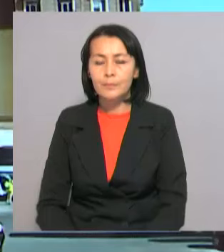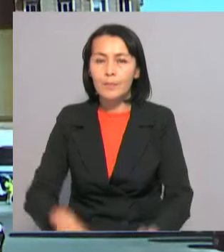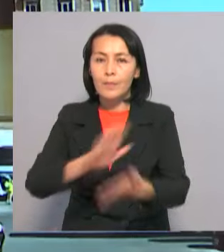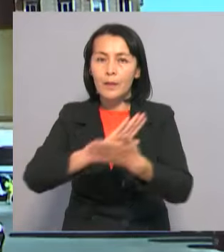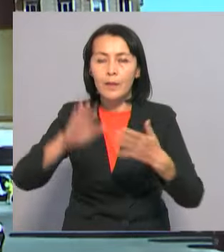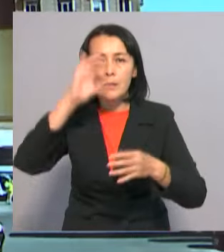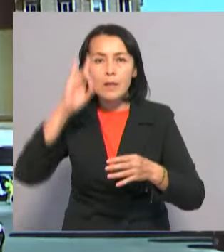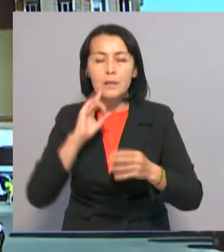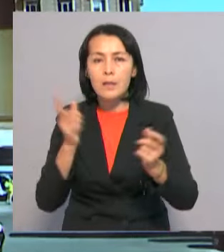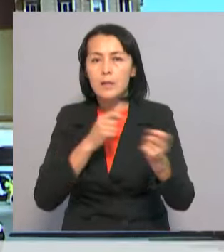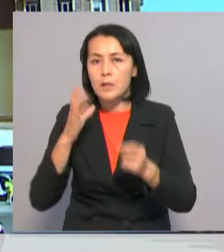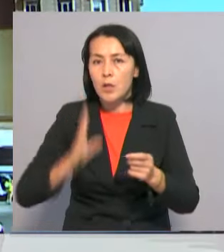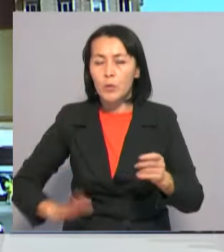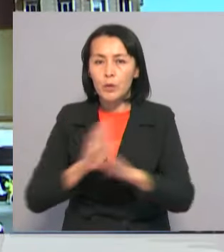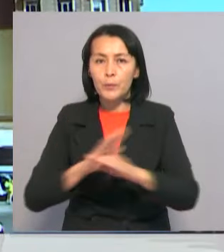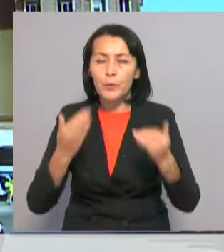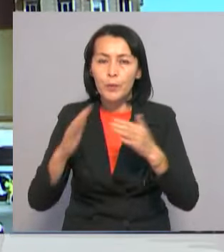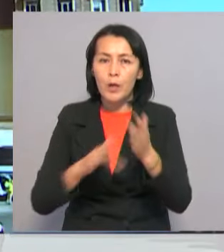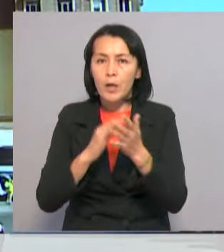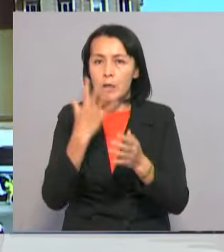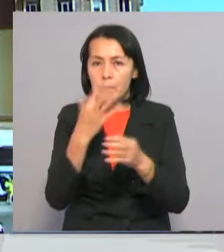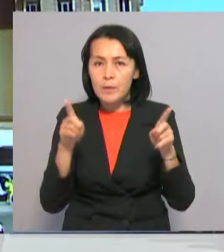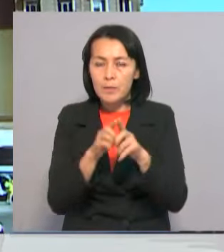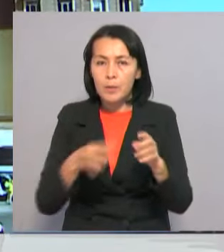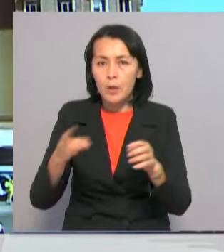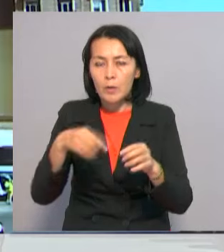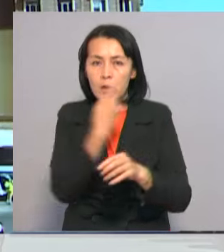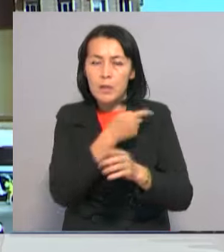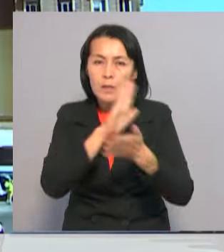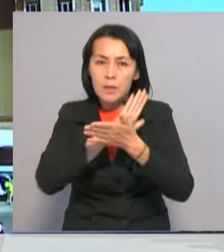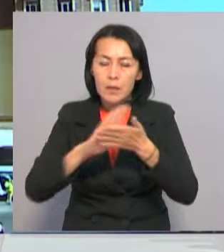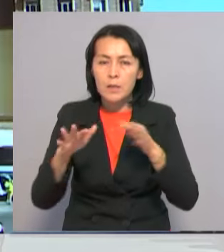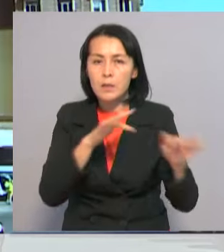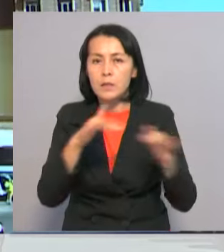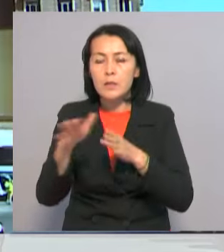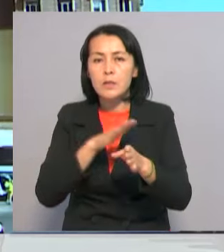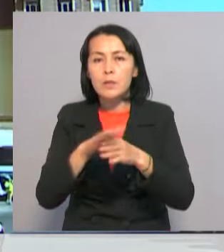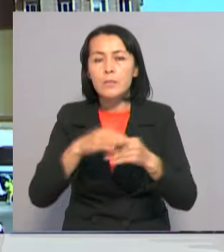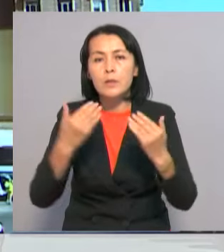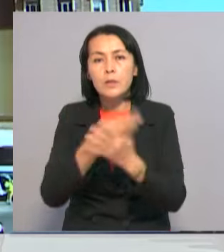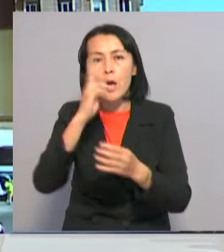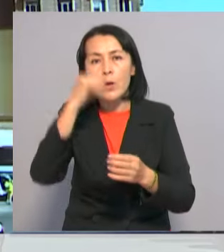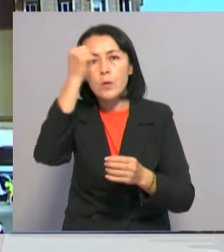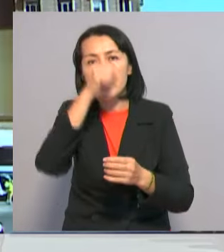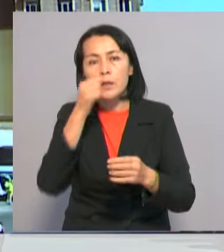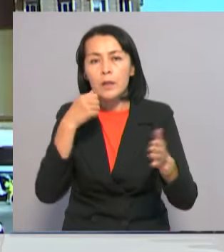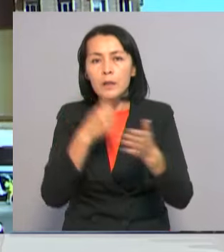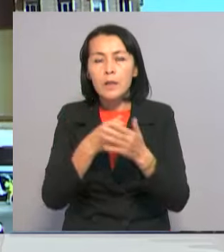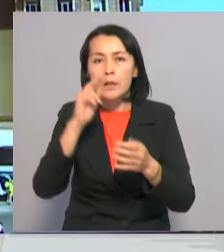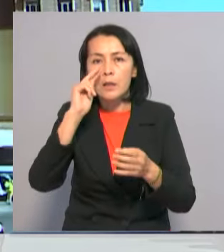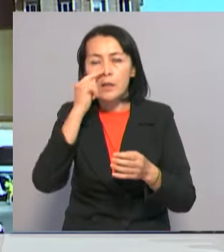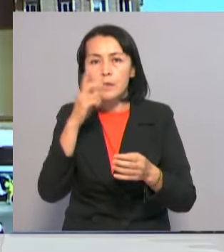Таза Қазақстан акциясы тоқтамайды. Бүгін қаланың 5 бірдей ауданда санитарлық тазалық шарасы ұйымдастырылды. Жаңа оқу жылы қарсаңында